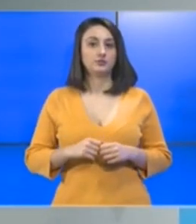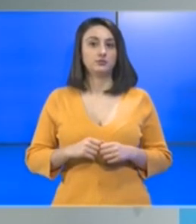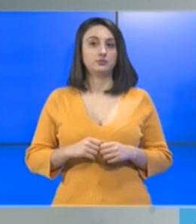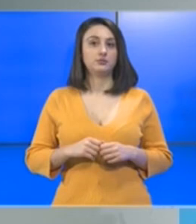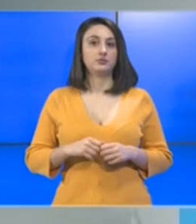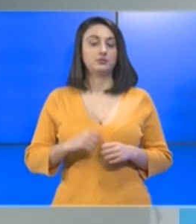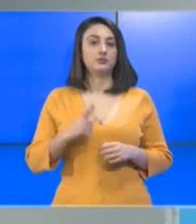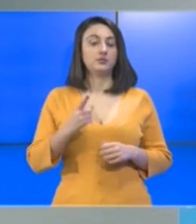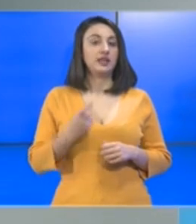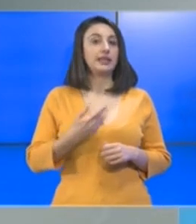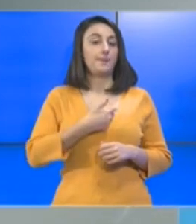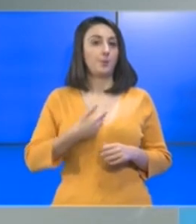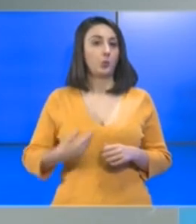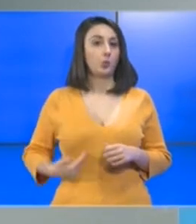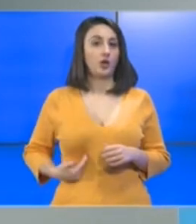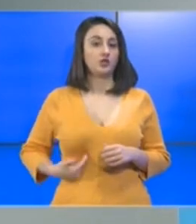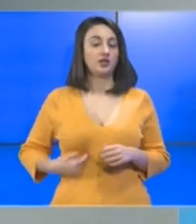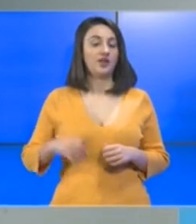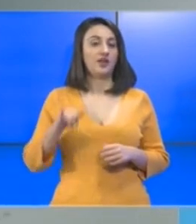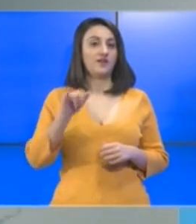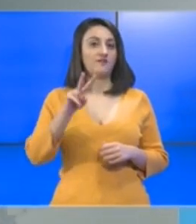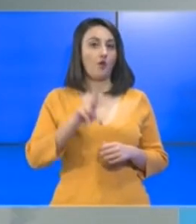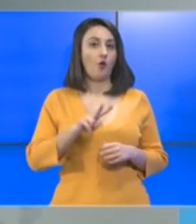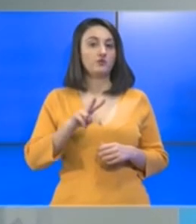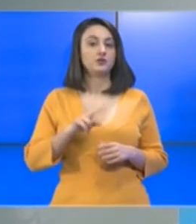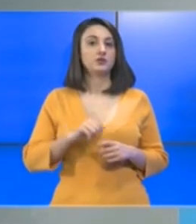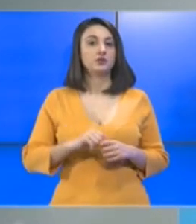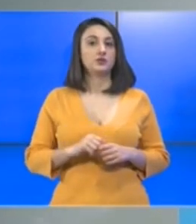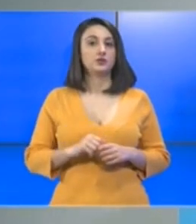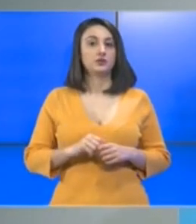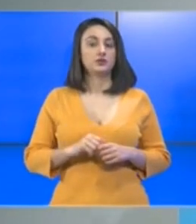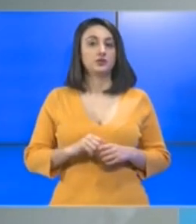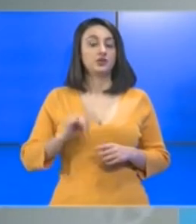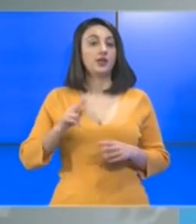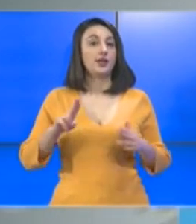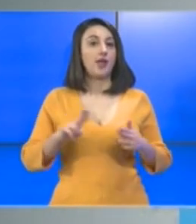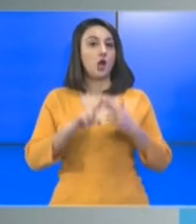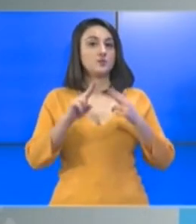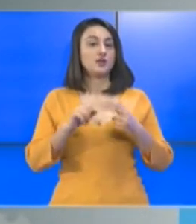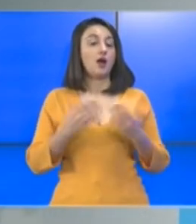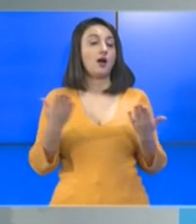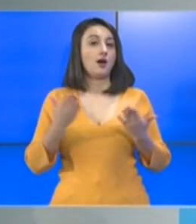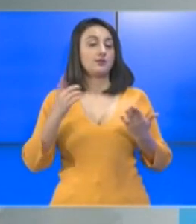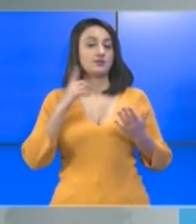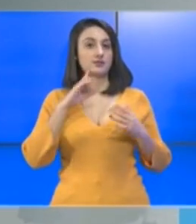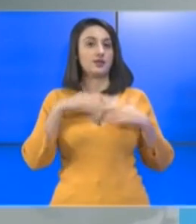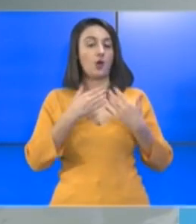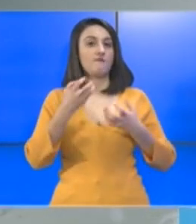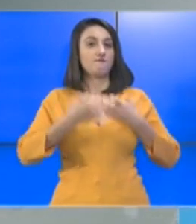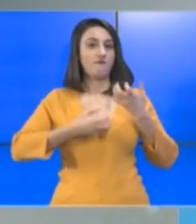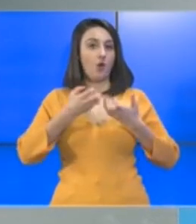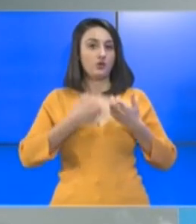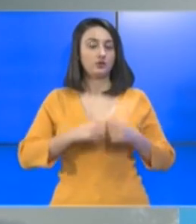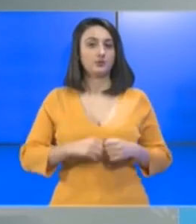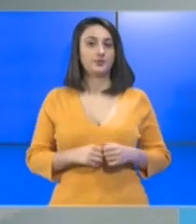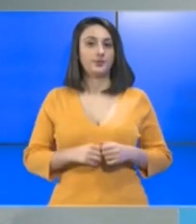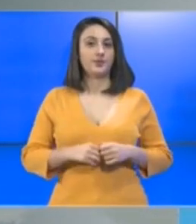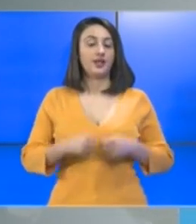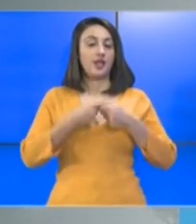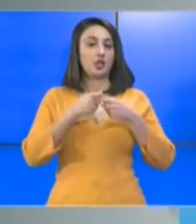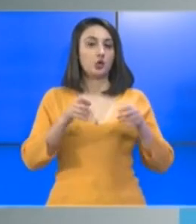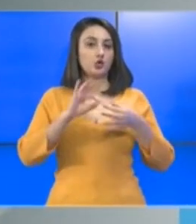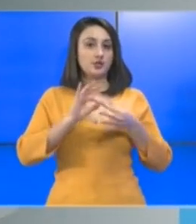din București, Ilfov, din Ilfov și Ialomița, cărora li se dau foc la